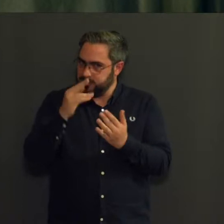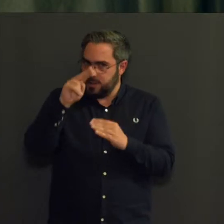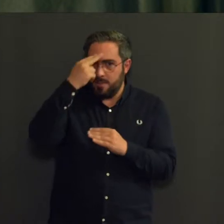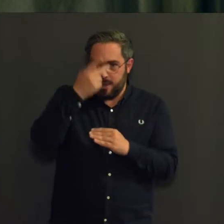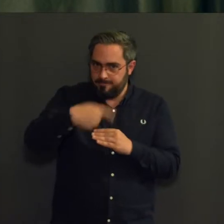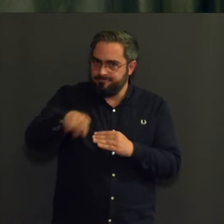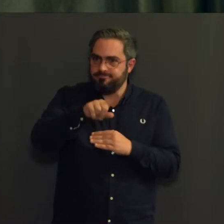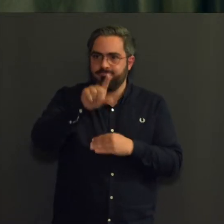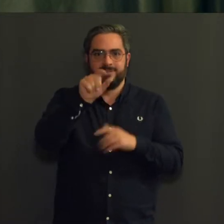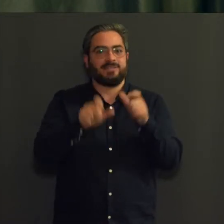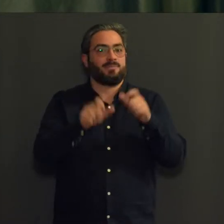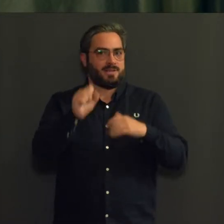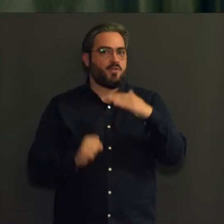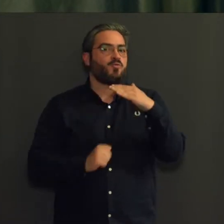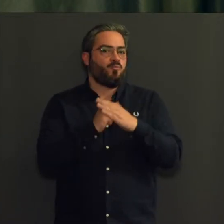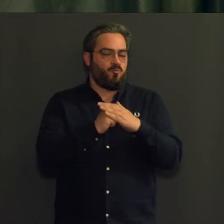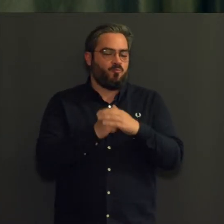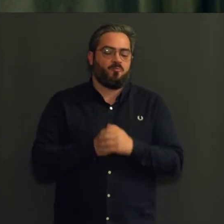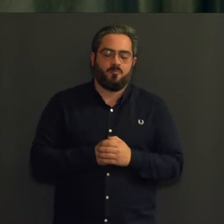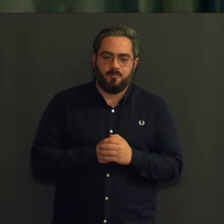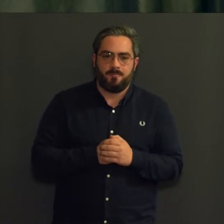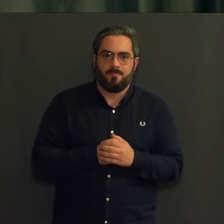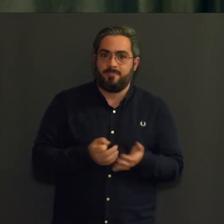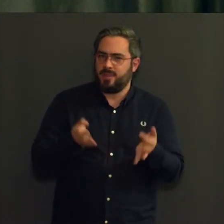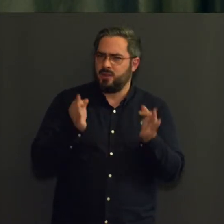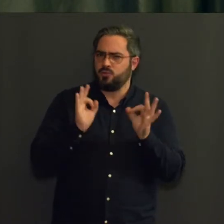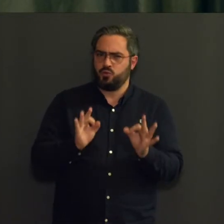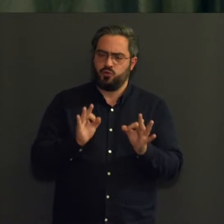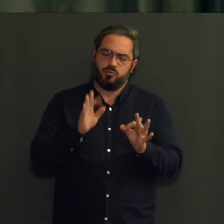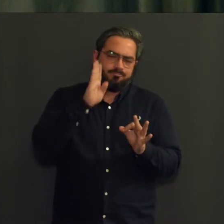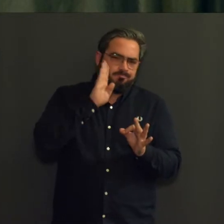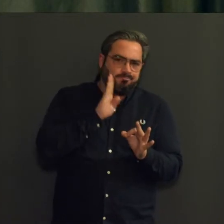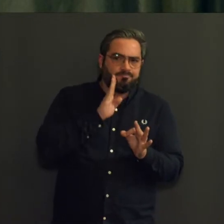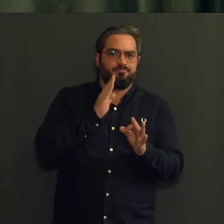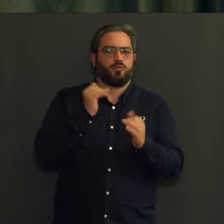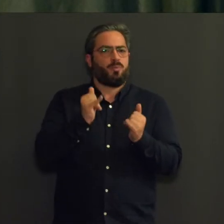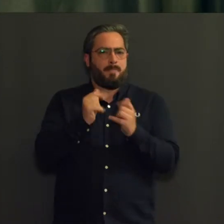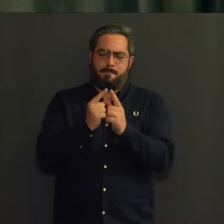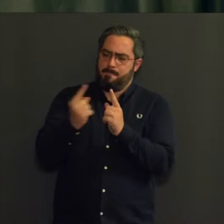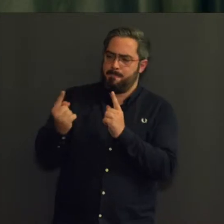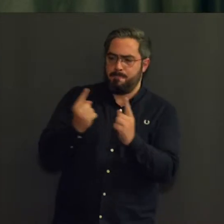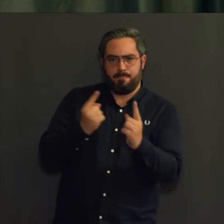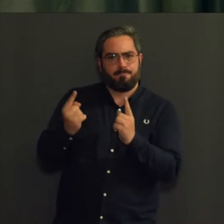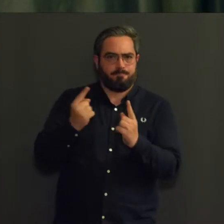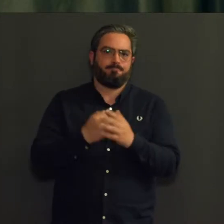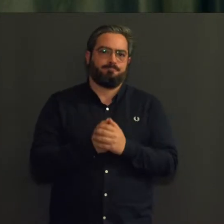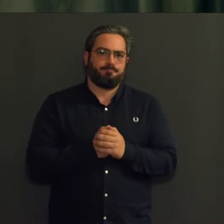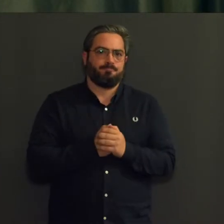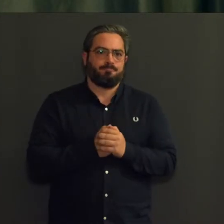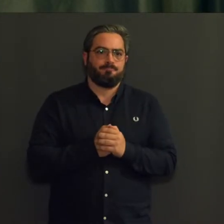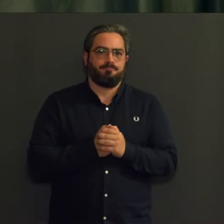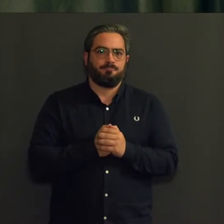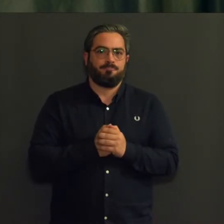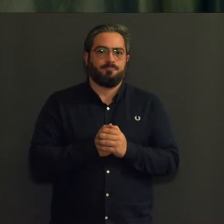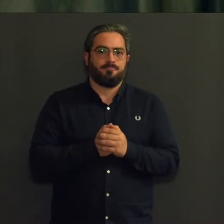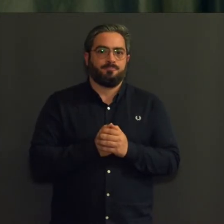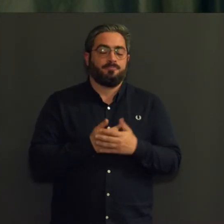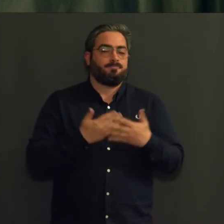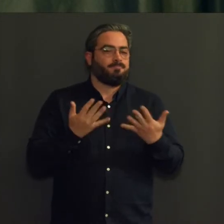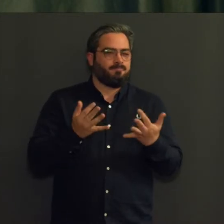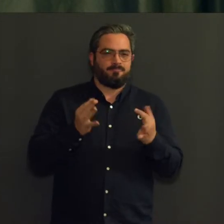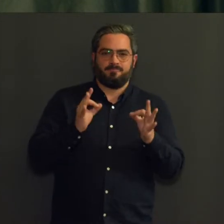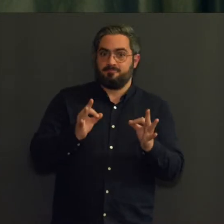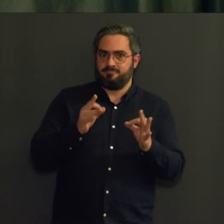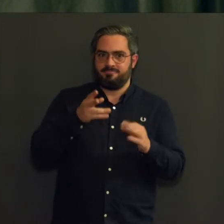personnes. Il est encore demandé également de garder une certaine distance de sécurité entre nous. Toujours dans